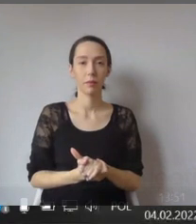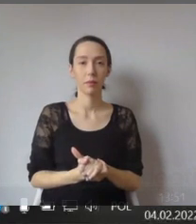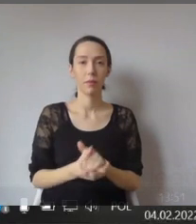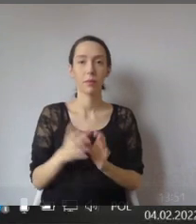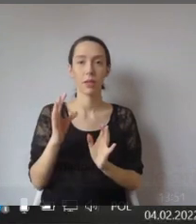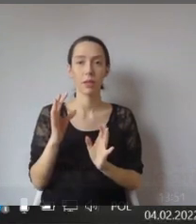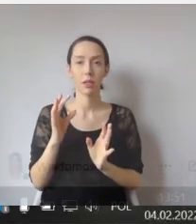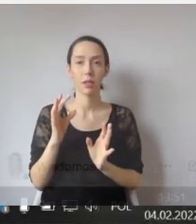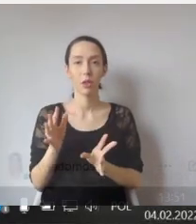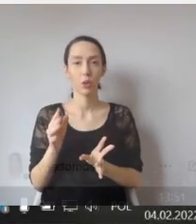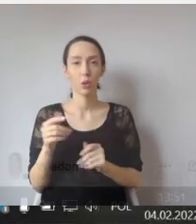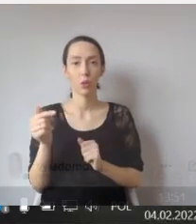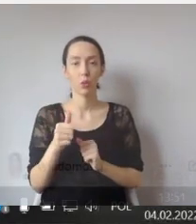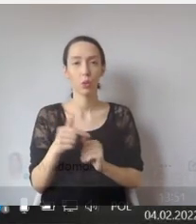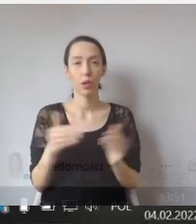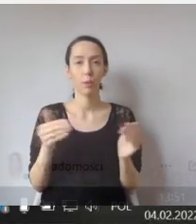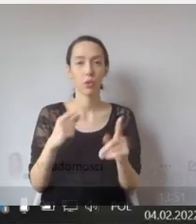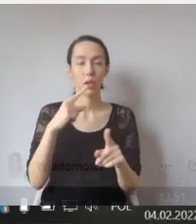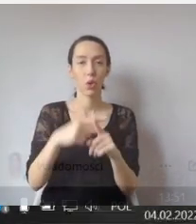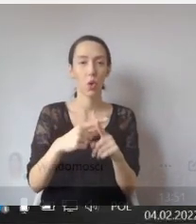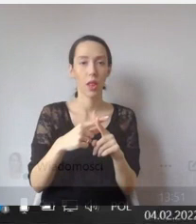Tak, tutaj można dodać.